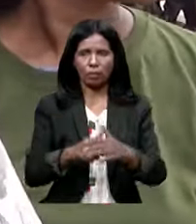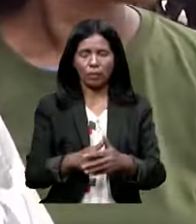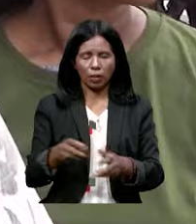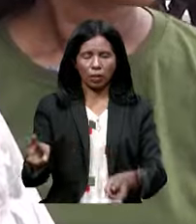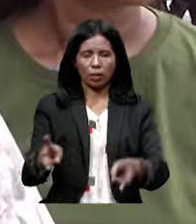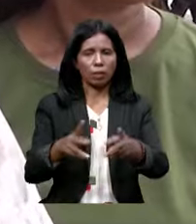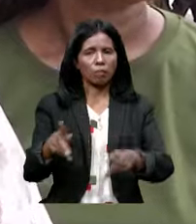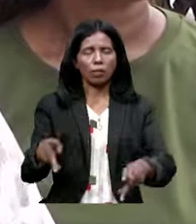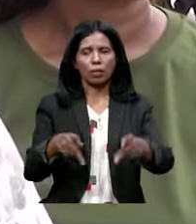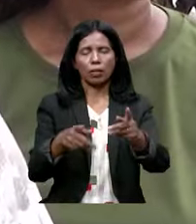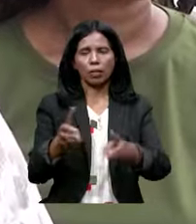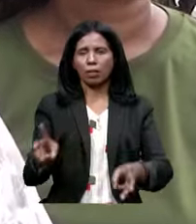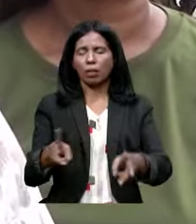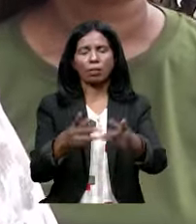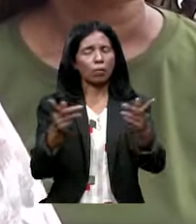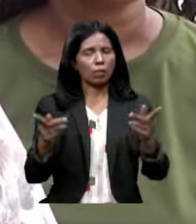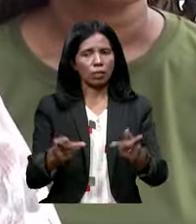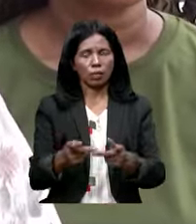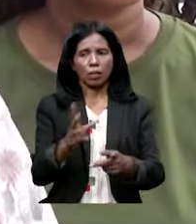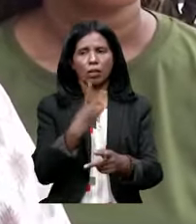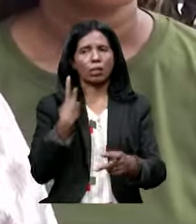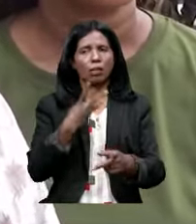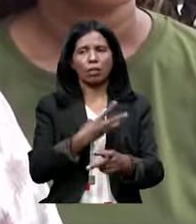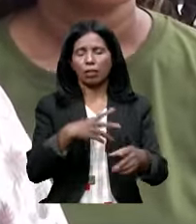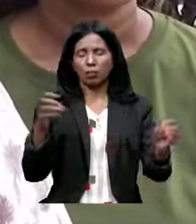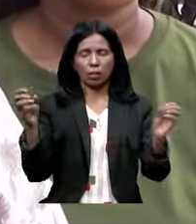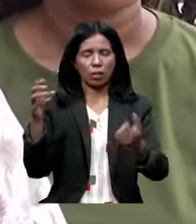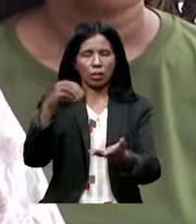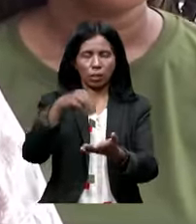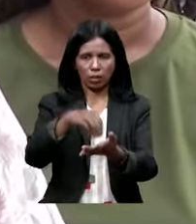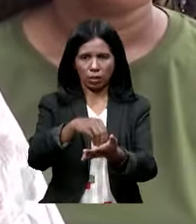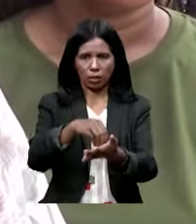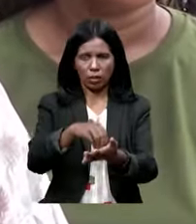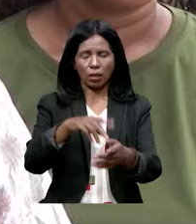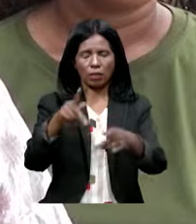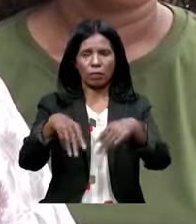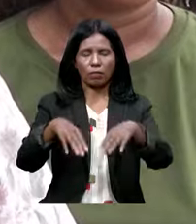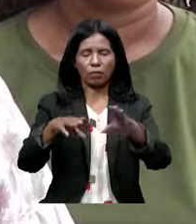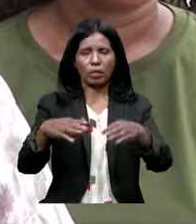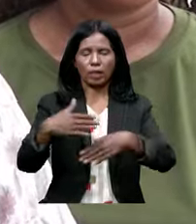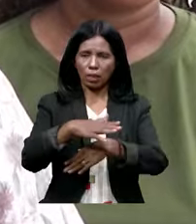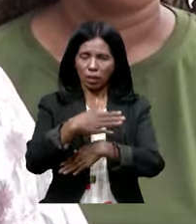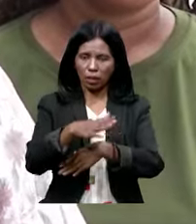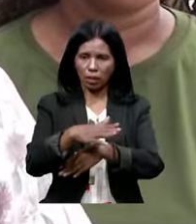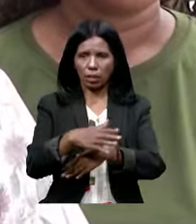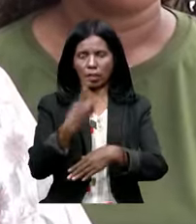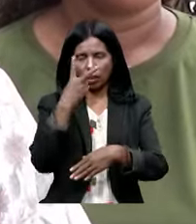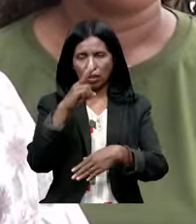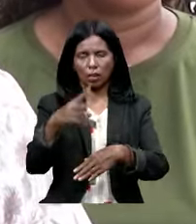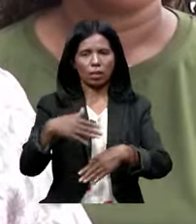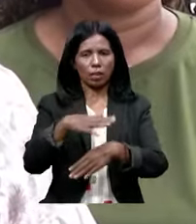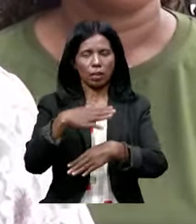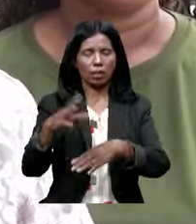publik, ya dalam publik, istrada ini baleta, kami sila toler. Berhira, benadores, hanesang ikan, mangsa hari, ikan